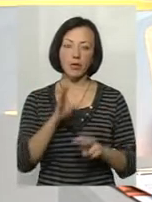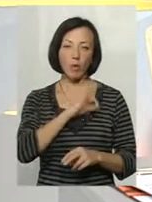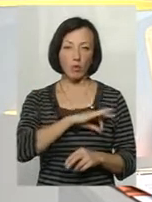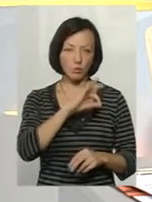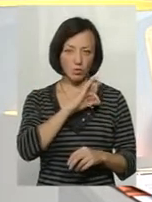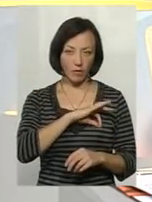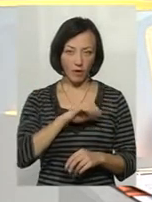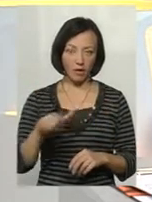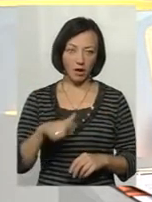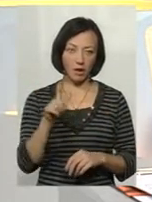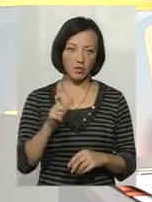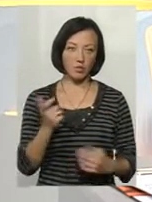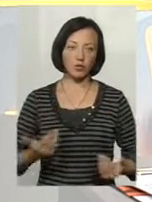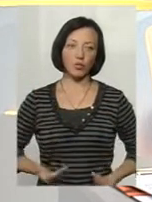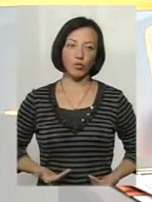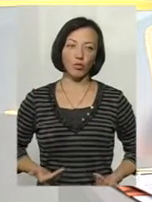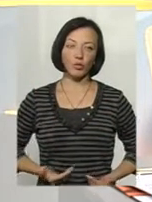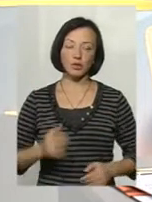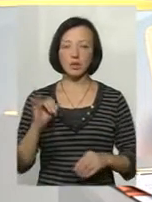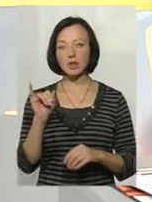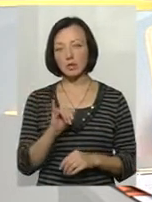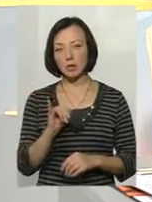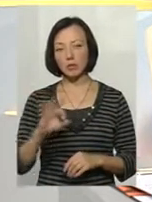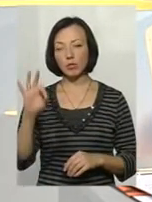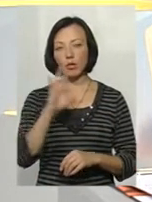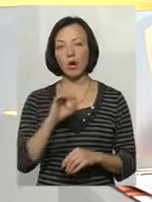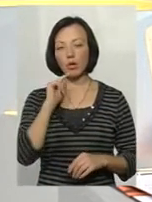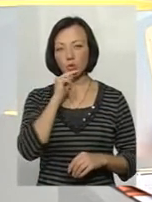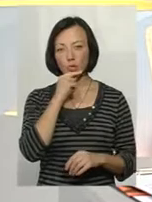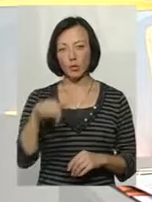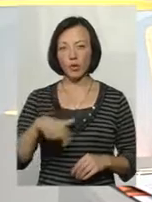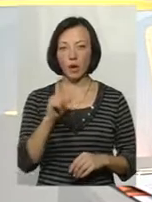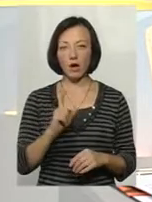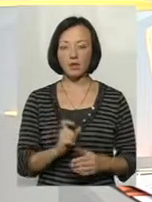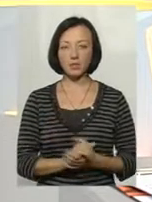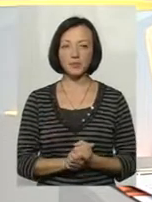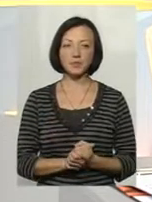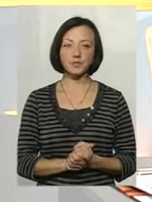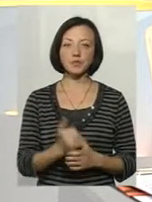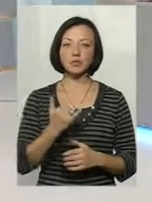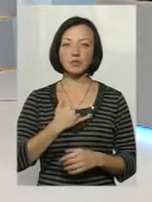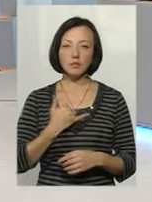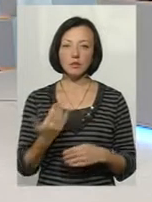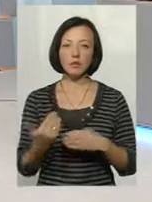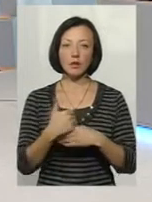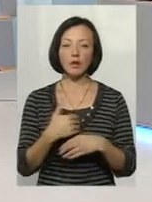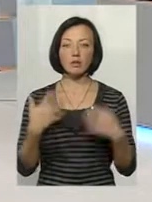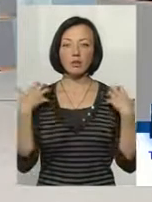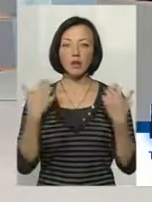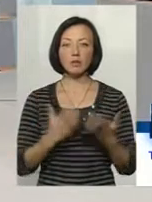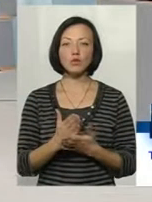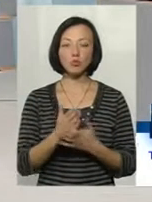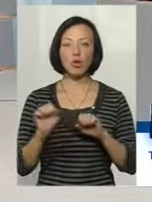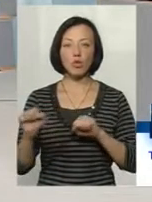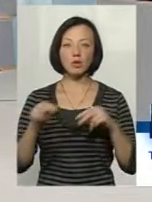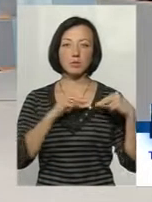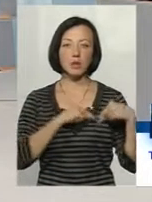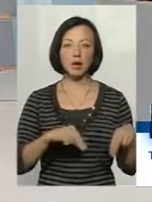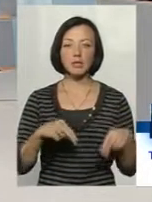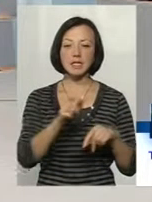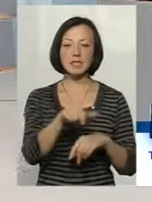користування газом в побуті і про економію газу. Сьогодні у нас в студії начальник служби охорони праці та